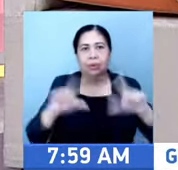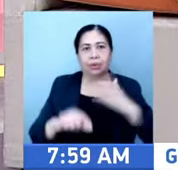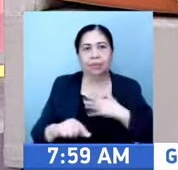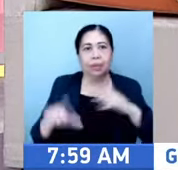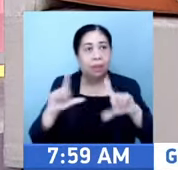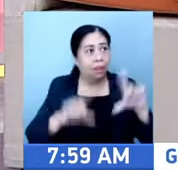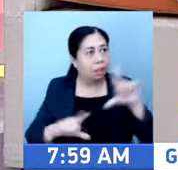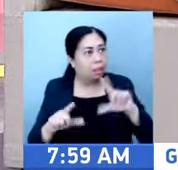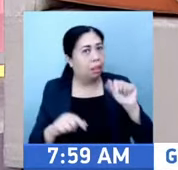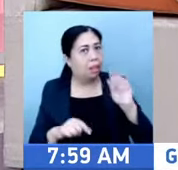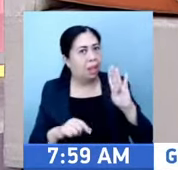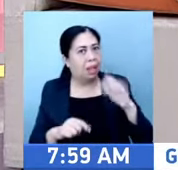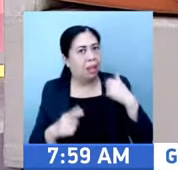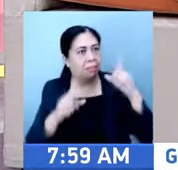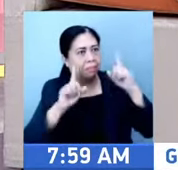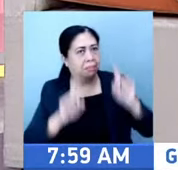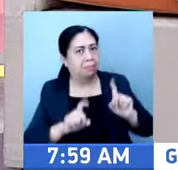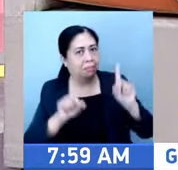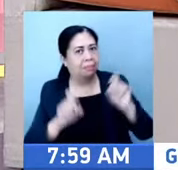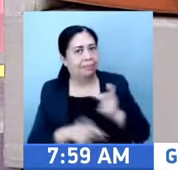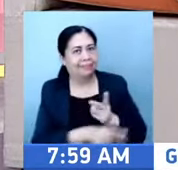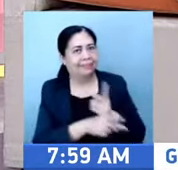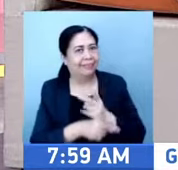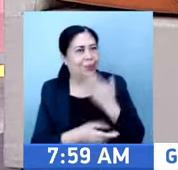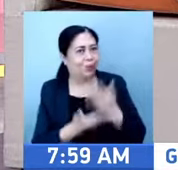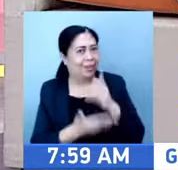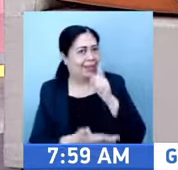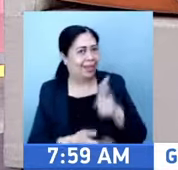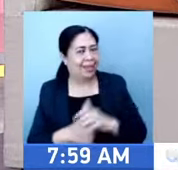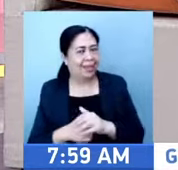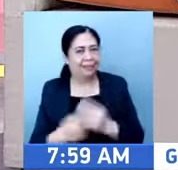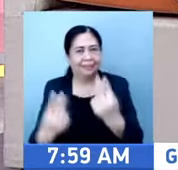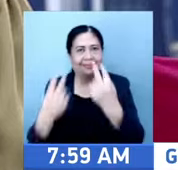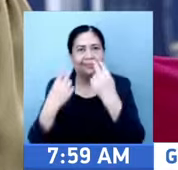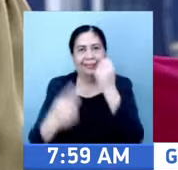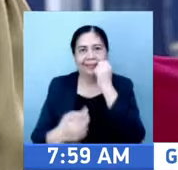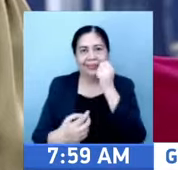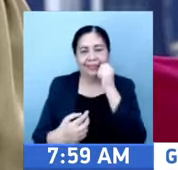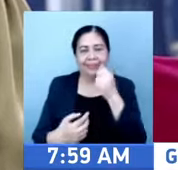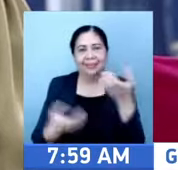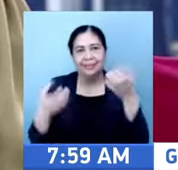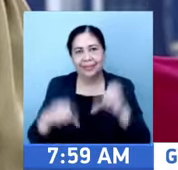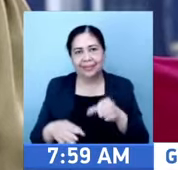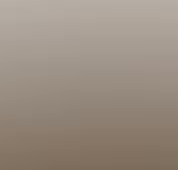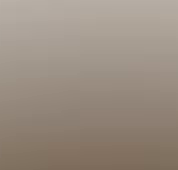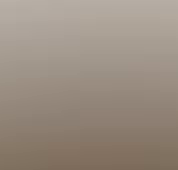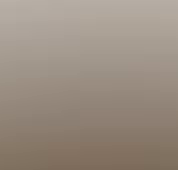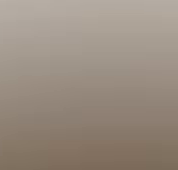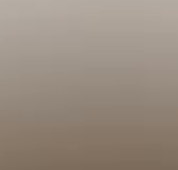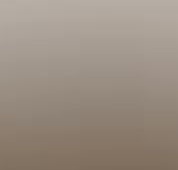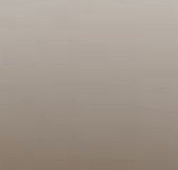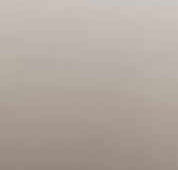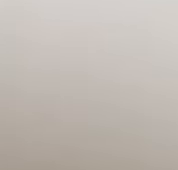Oh. Ingat-ingat ha. Ingat, good luck. Tutok lang araw-araw para sa chance ang maka-hit the jackpot.